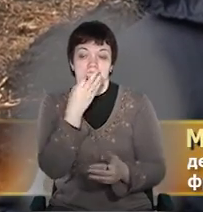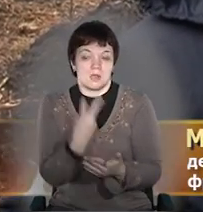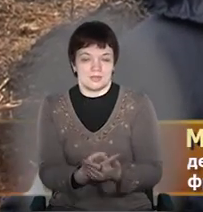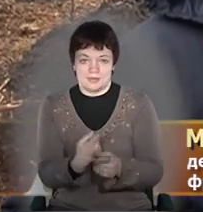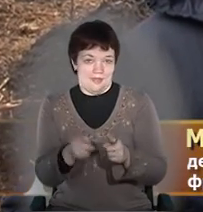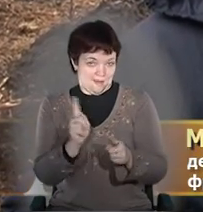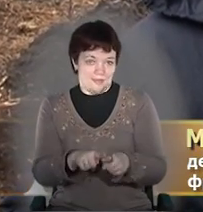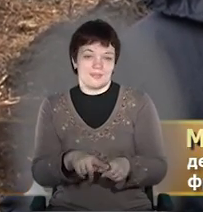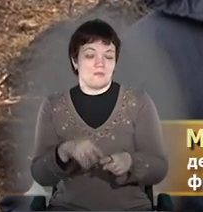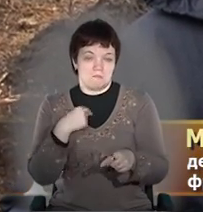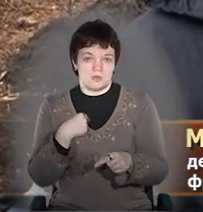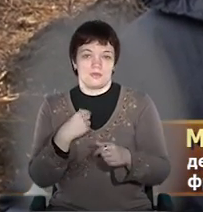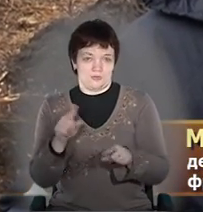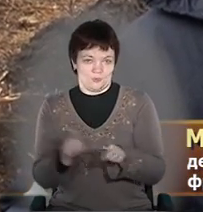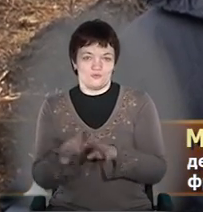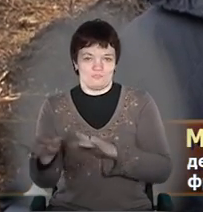так.